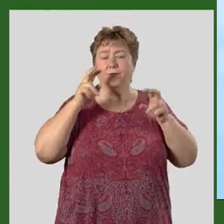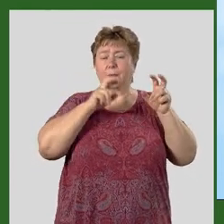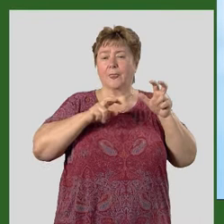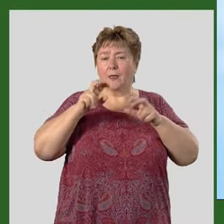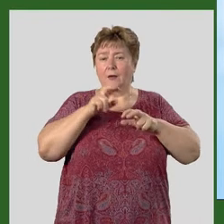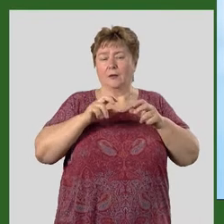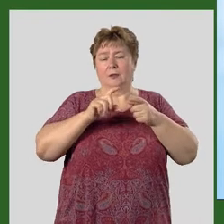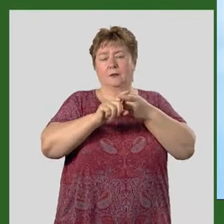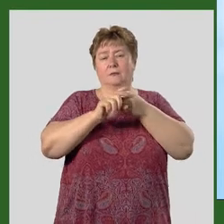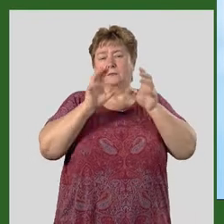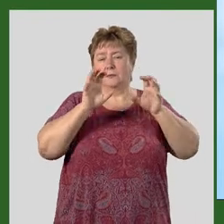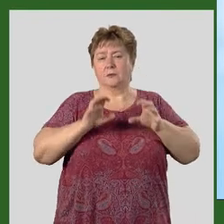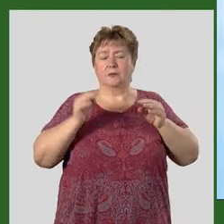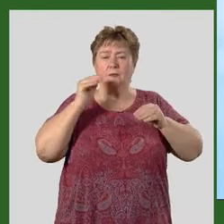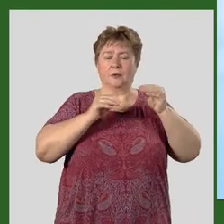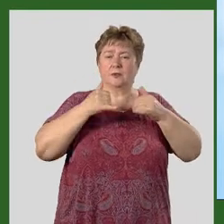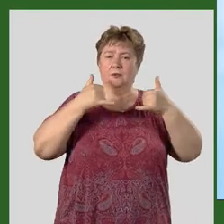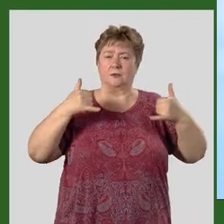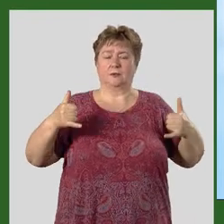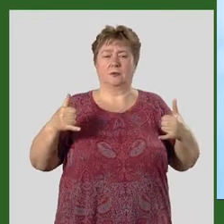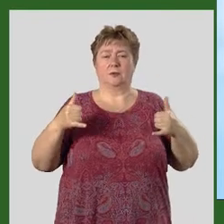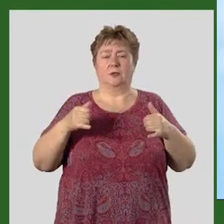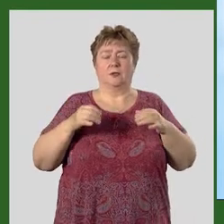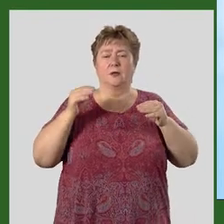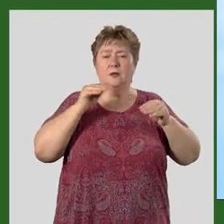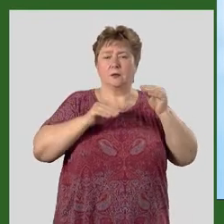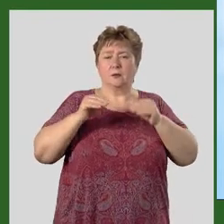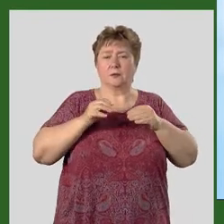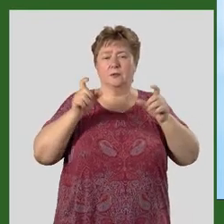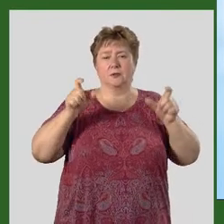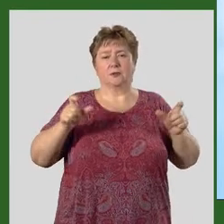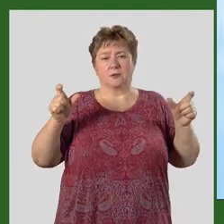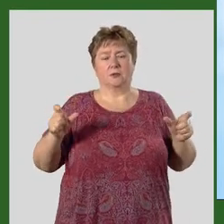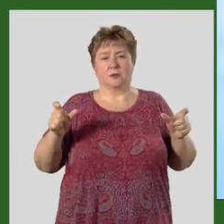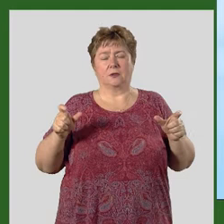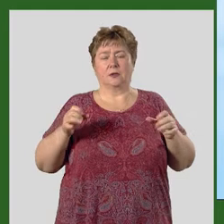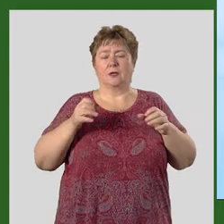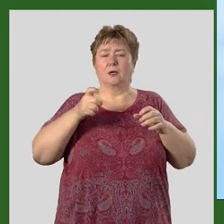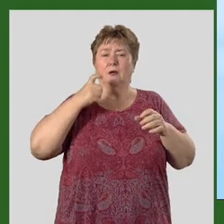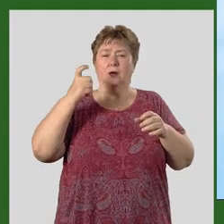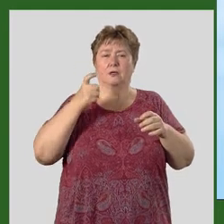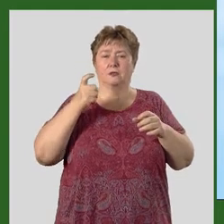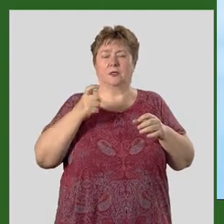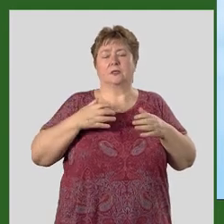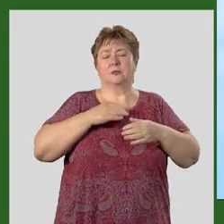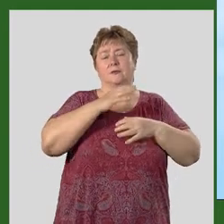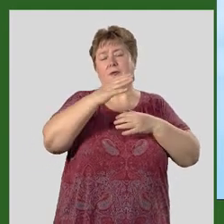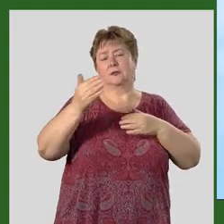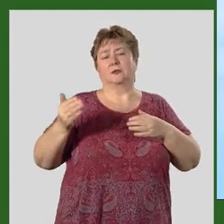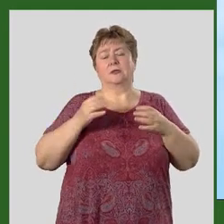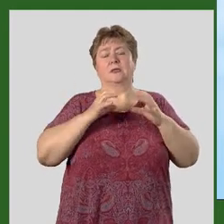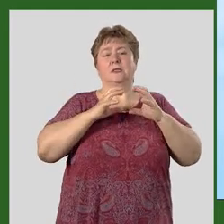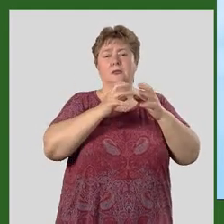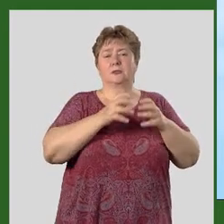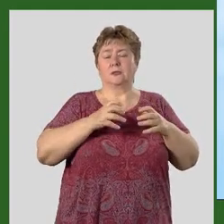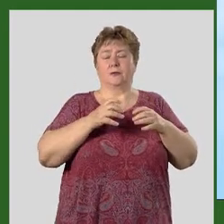исследуя закономерности формирования развития, размещения населения и хозяйства нашей страны.